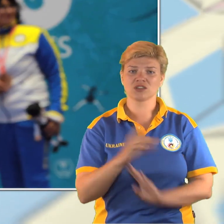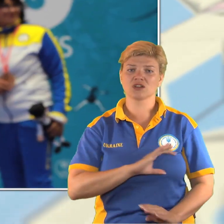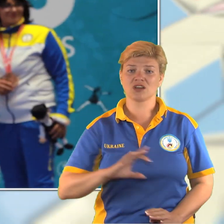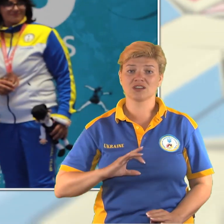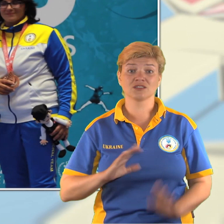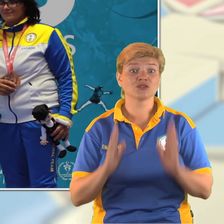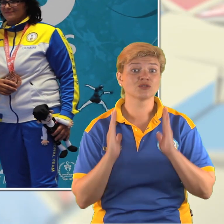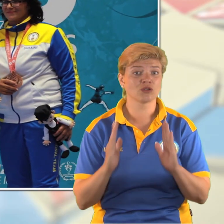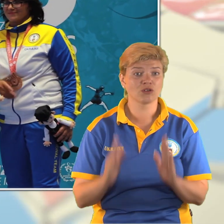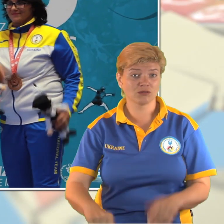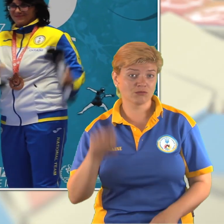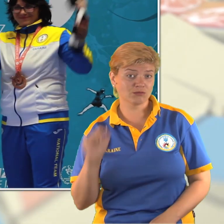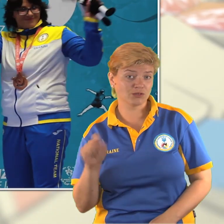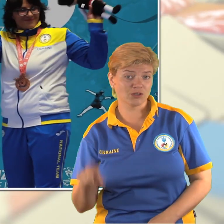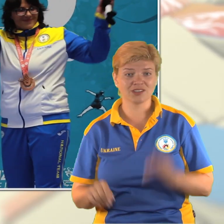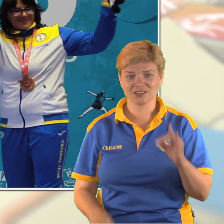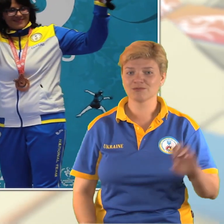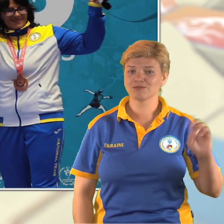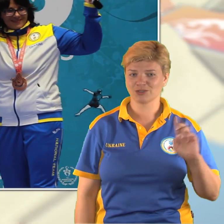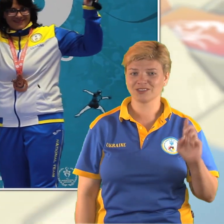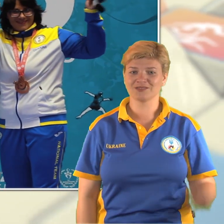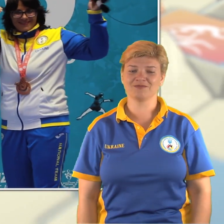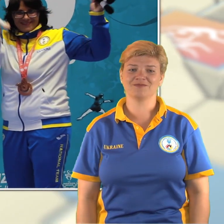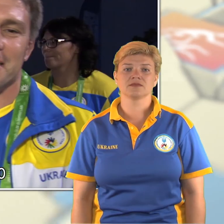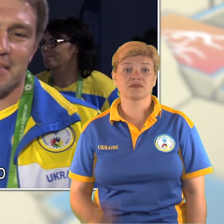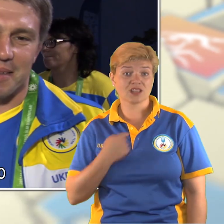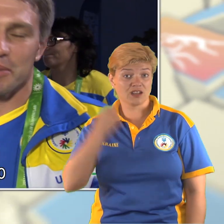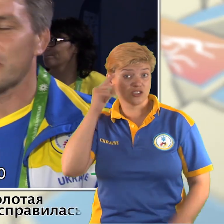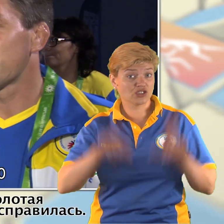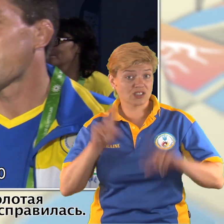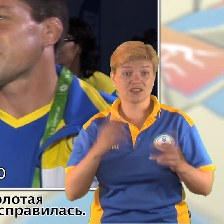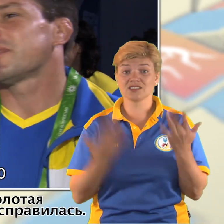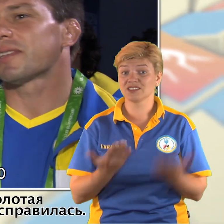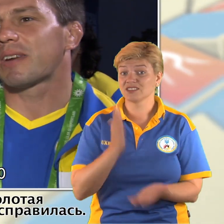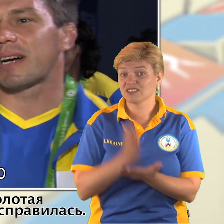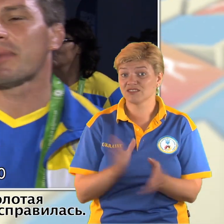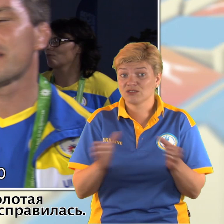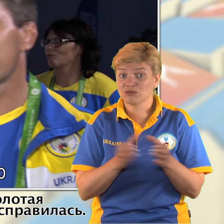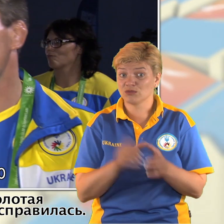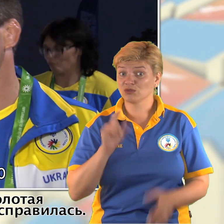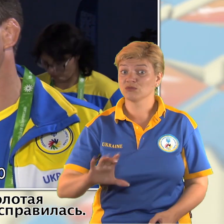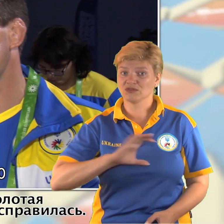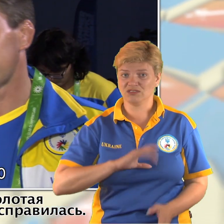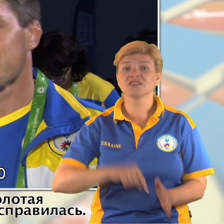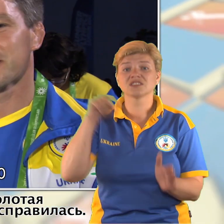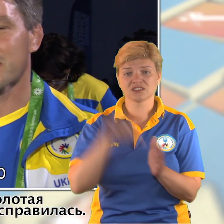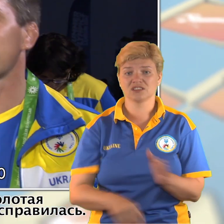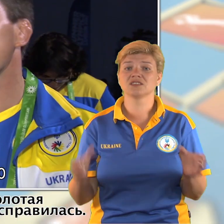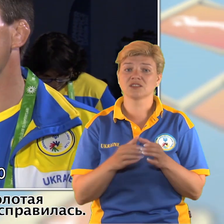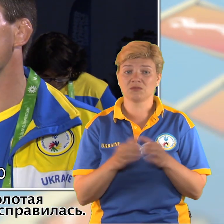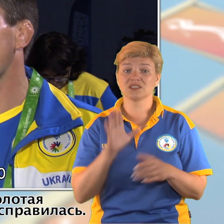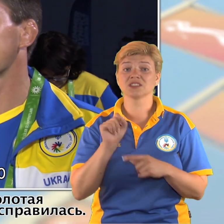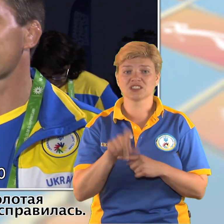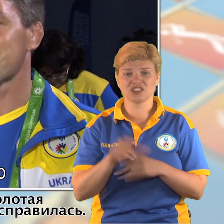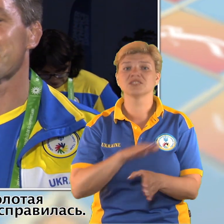11 нагород, винятково золоті і бронзові. Я вважаю, що якщо в команді є